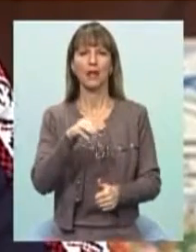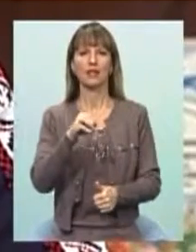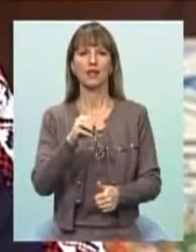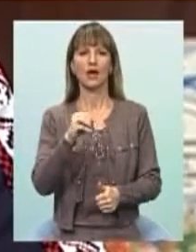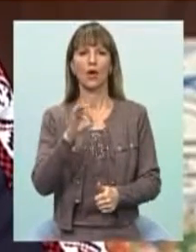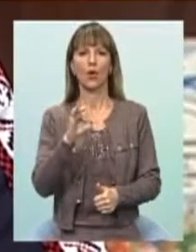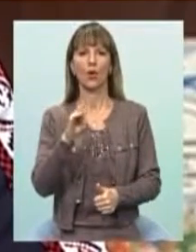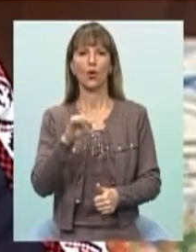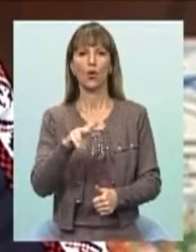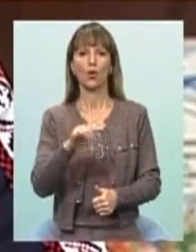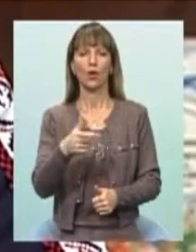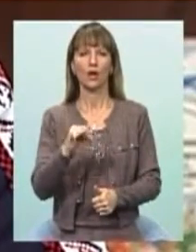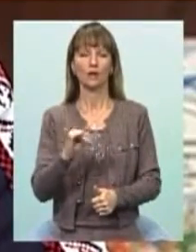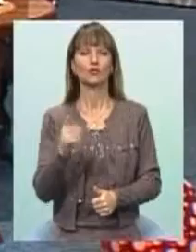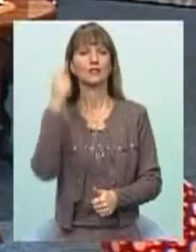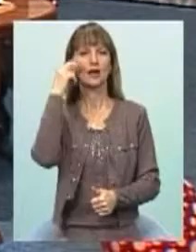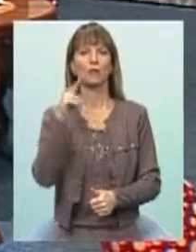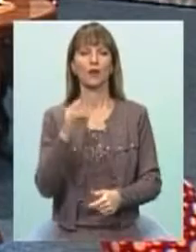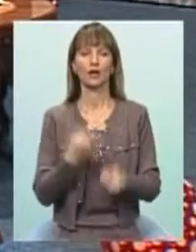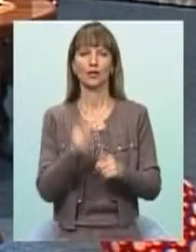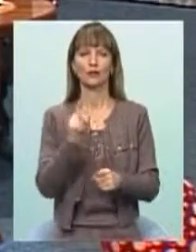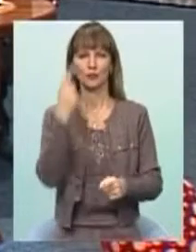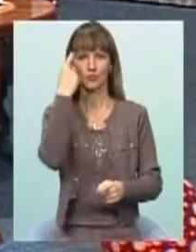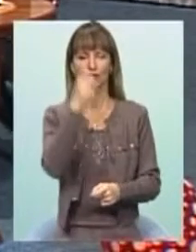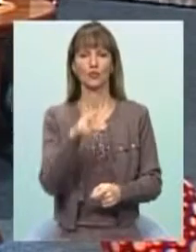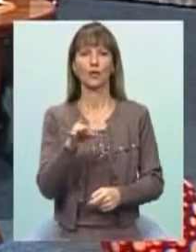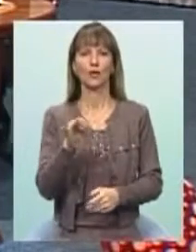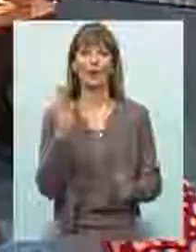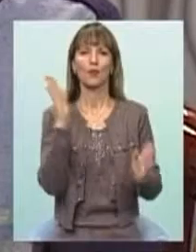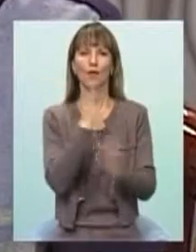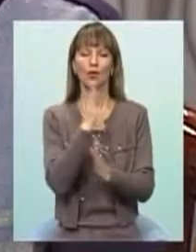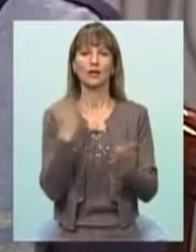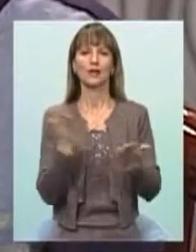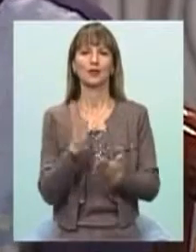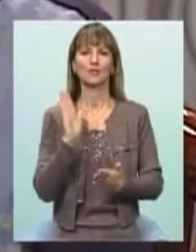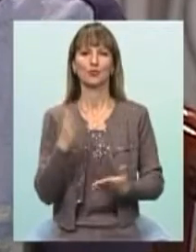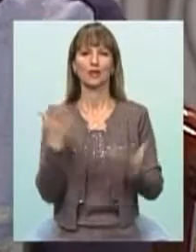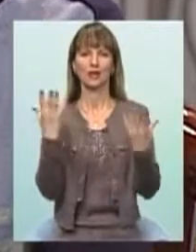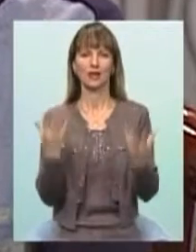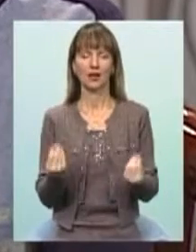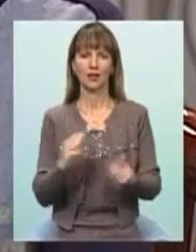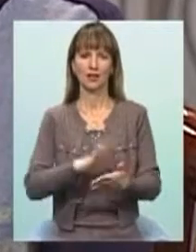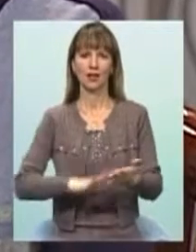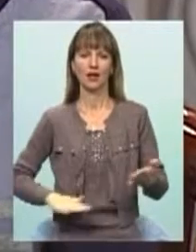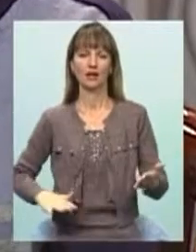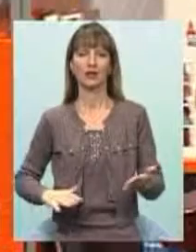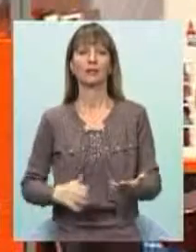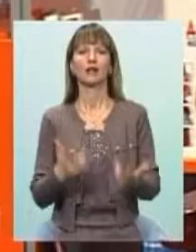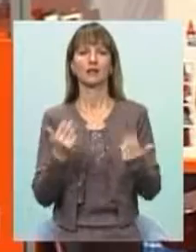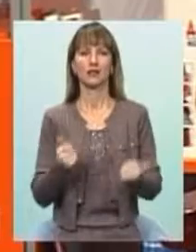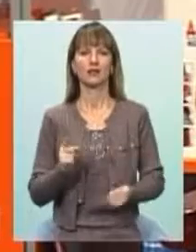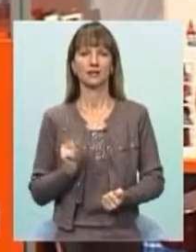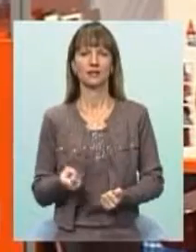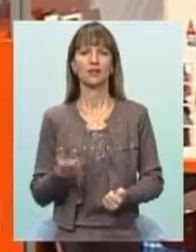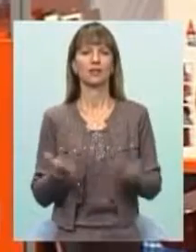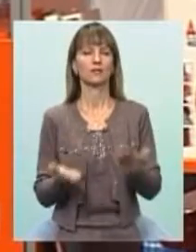людей? Ну, що вони нам повідомляють про погоду, який буде день далі. Так, дійсно. А